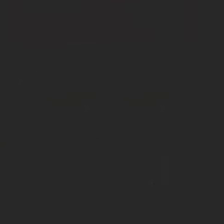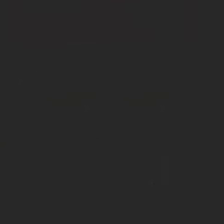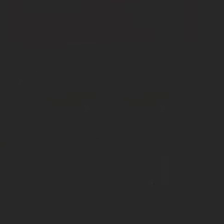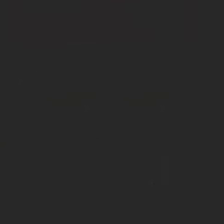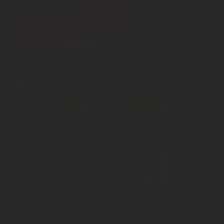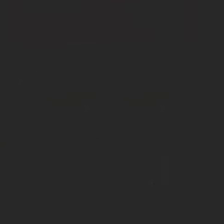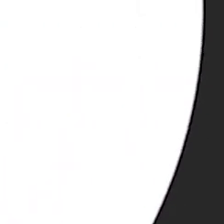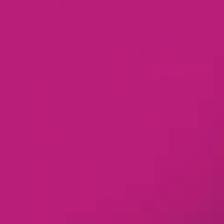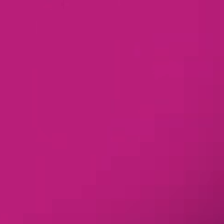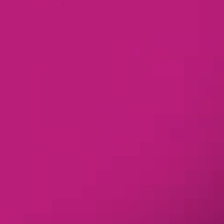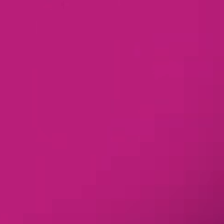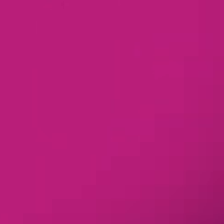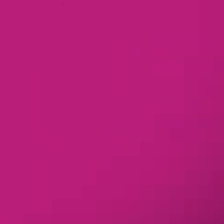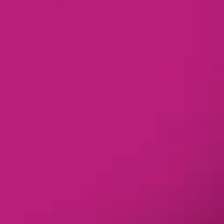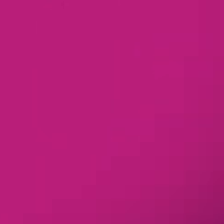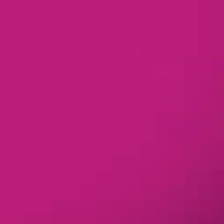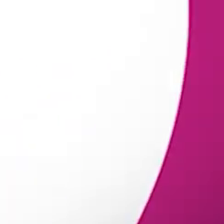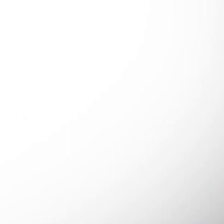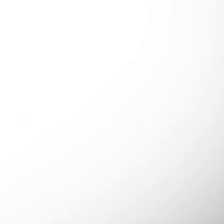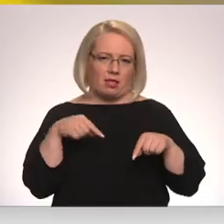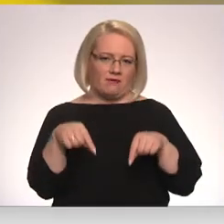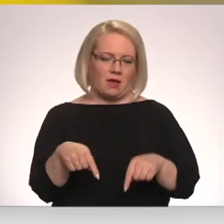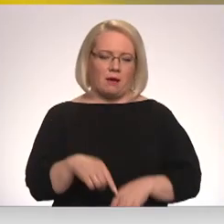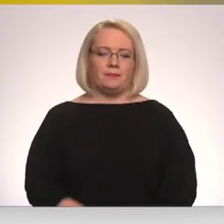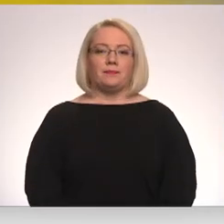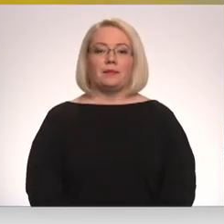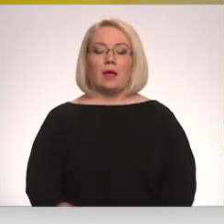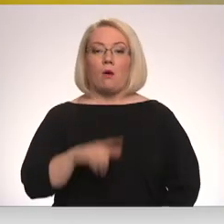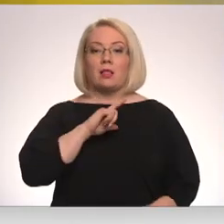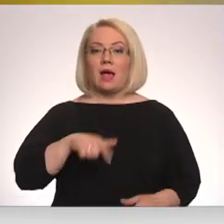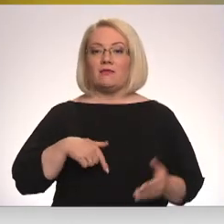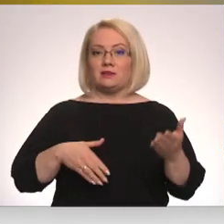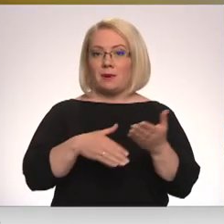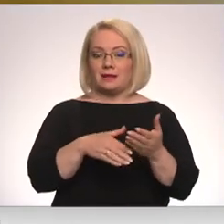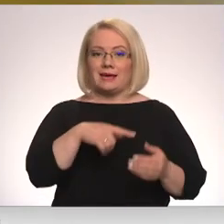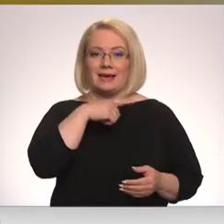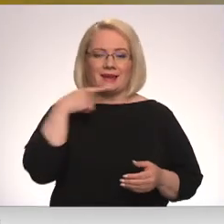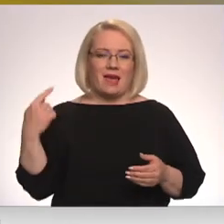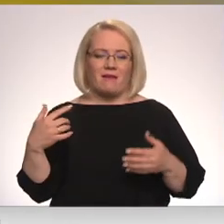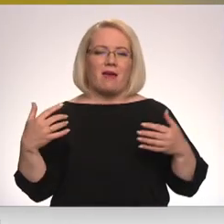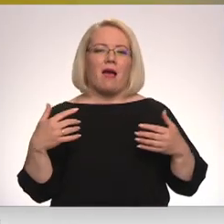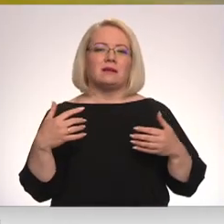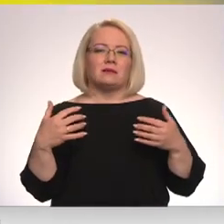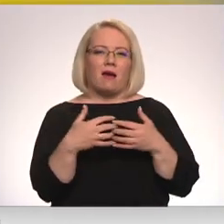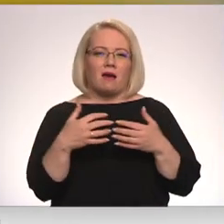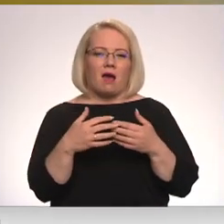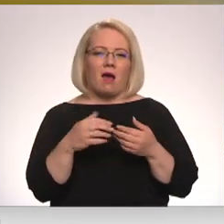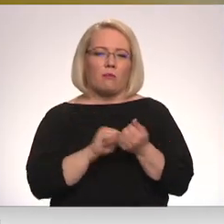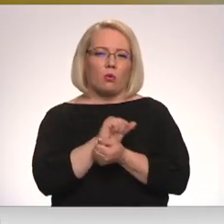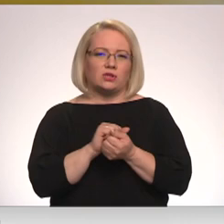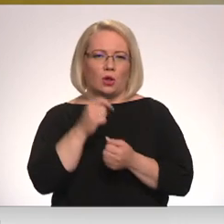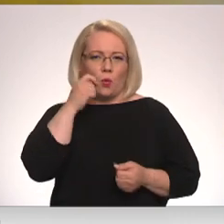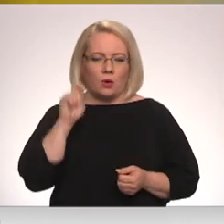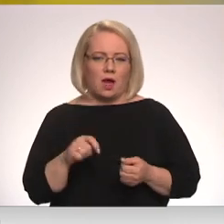Re! Viss ēters ir te! Un Latvijas palīdzība Krievijas sāktā kara plosītājai Ukrainai aizvien